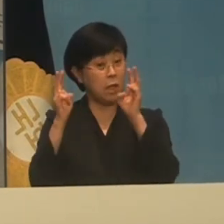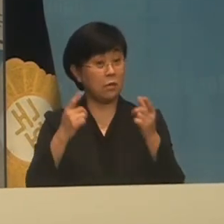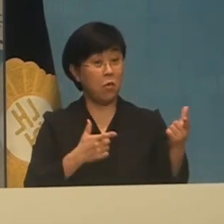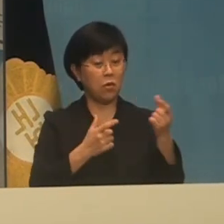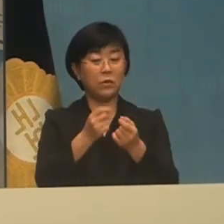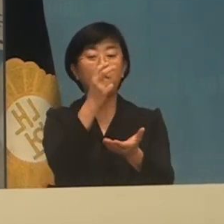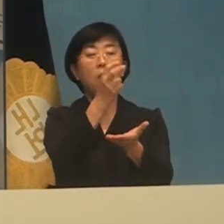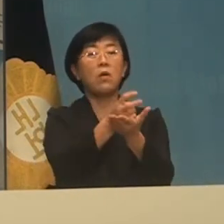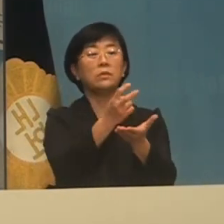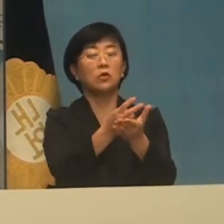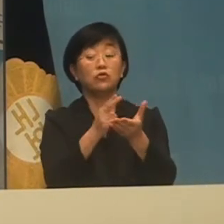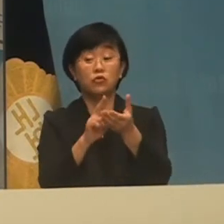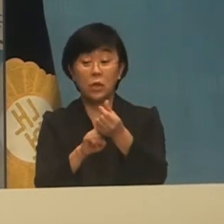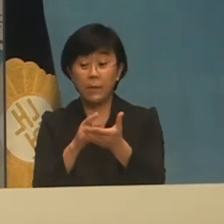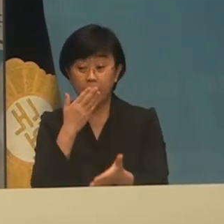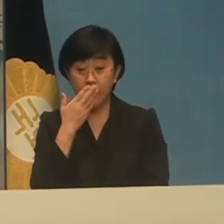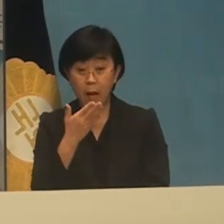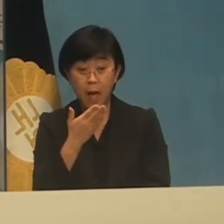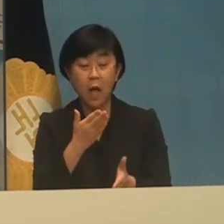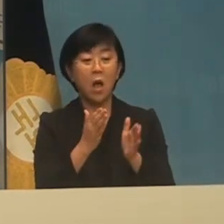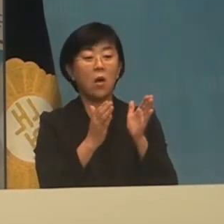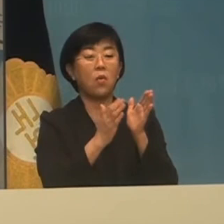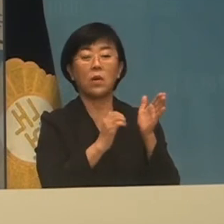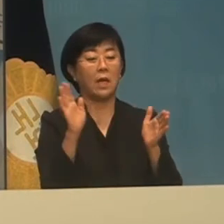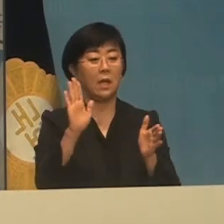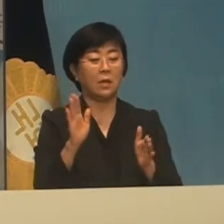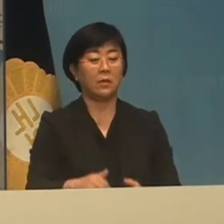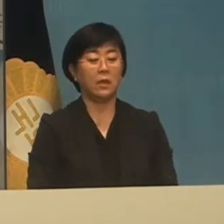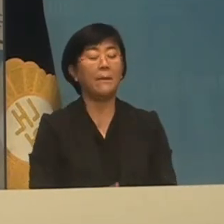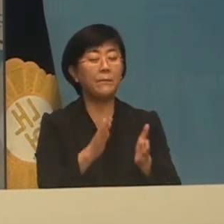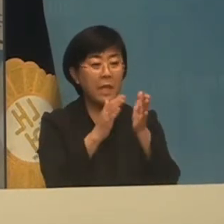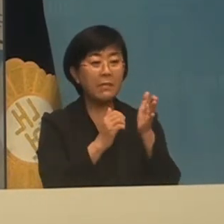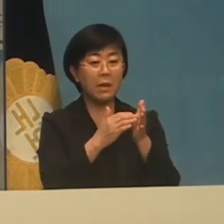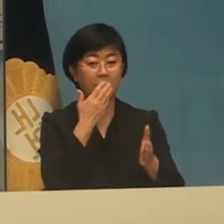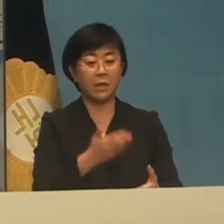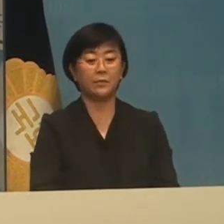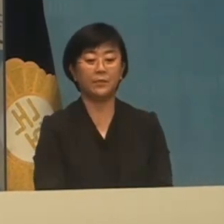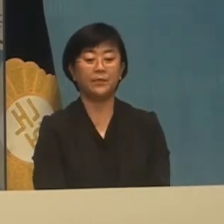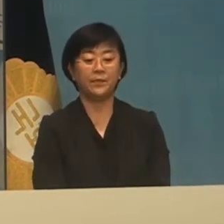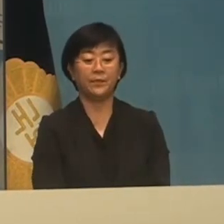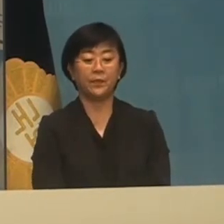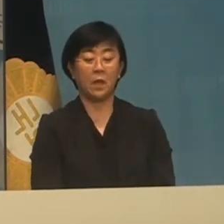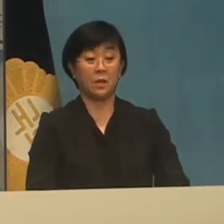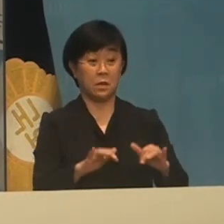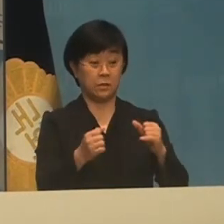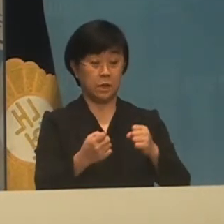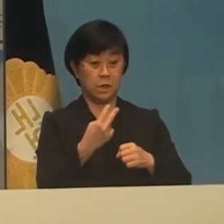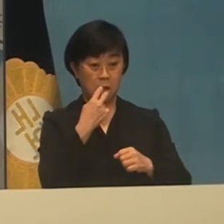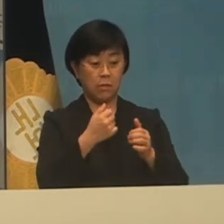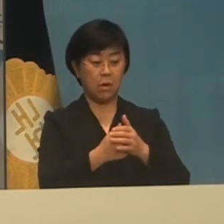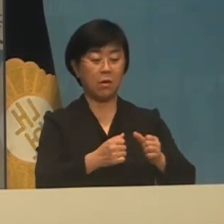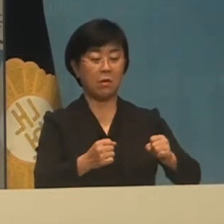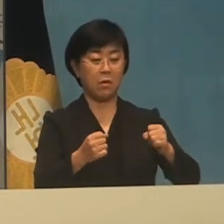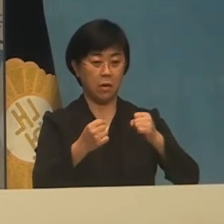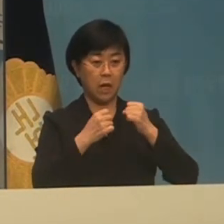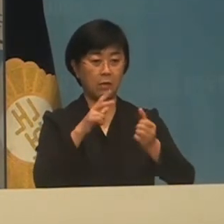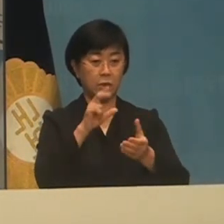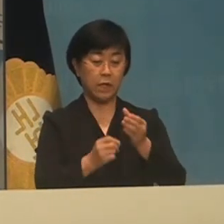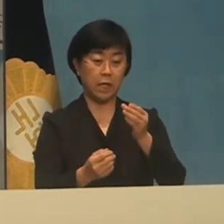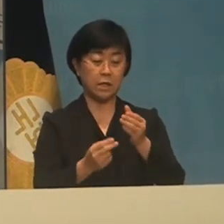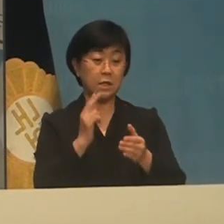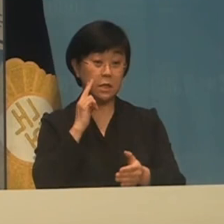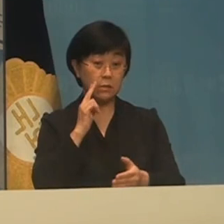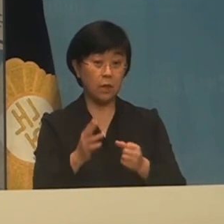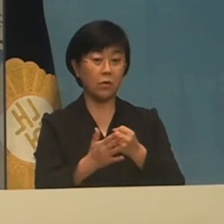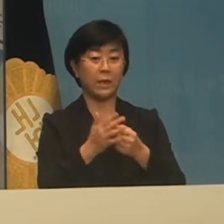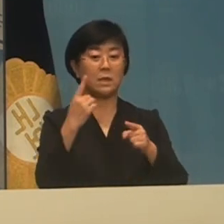모두 합법적으로 은폐할 수 있고 비공개할 수 있습니다. 사람의 생명, 건강에 심각한 위협을 초래하더라도